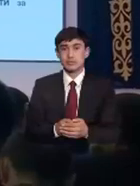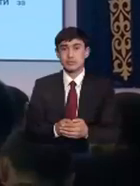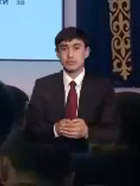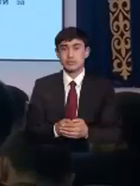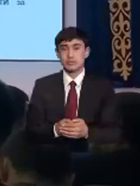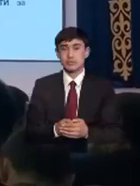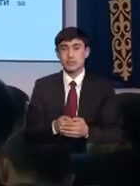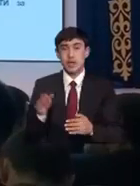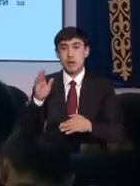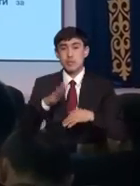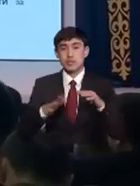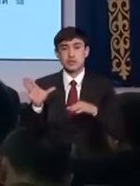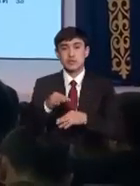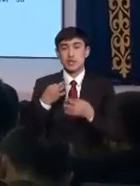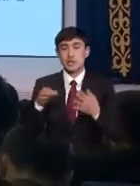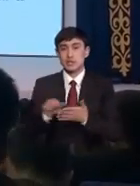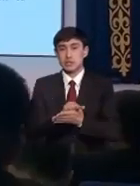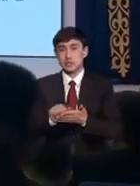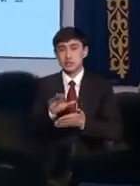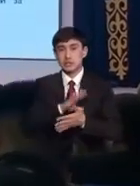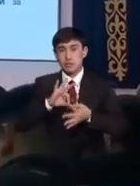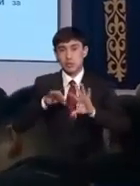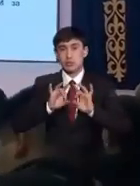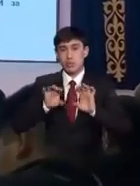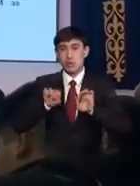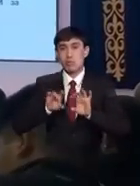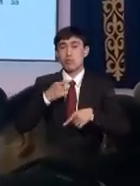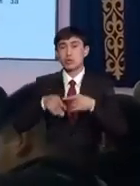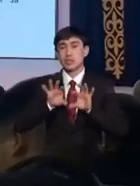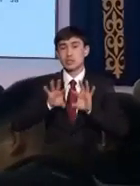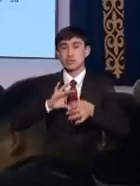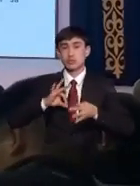все лишены лицензии. То есть, ну, кому интересно, подробнее я могу попозже рассказать.